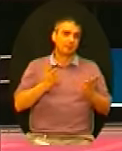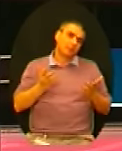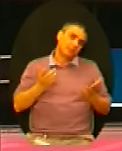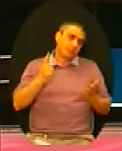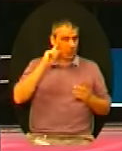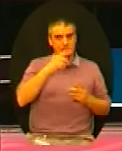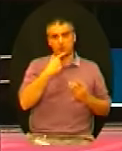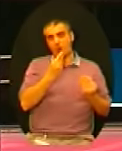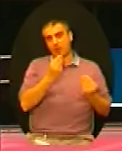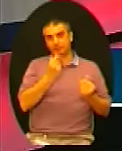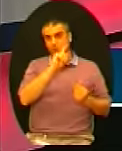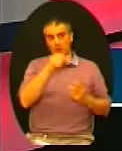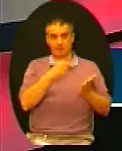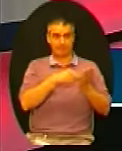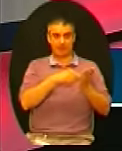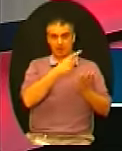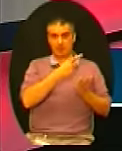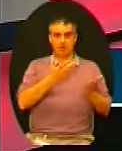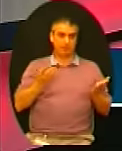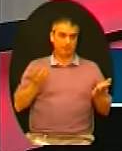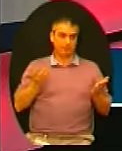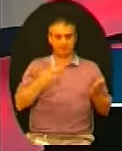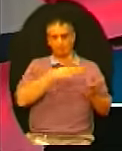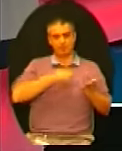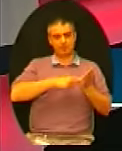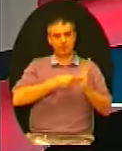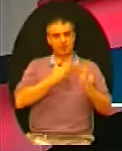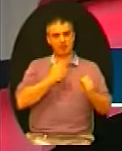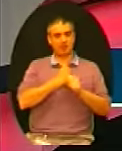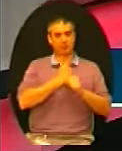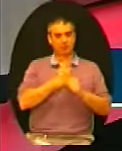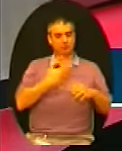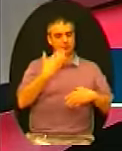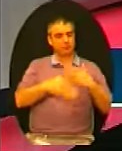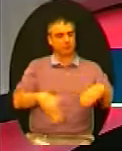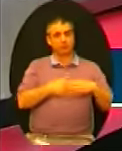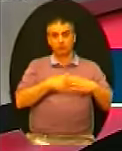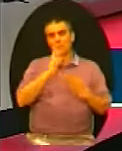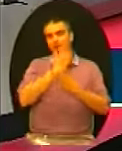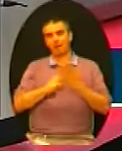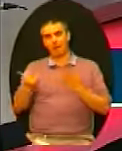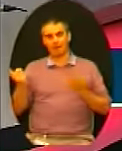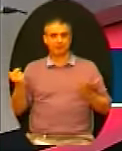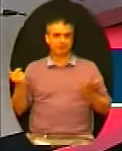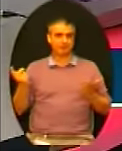אני לא יודעת אם הוא רמז לכך שבגלל הכוונה שלו ללכת לתהליך מדיני, אז היו כאלה